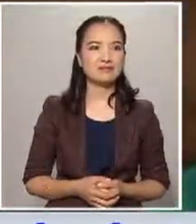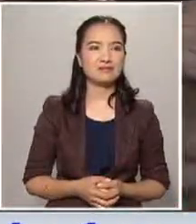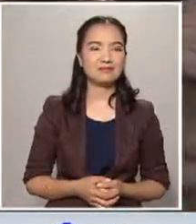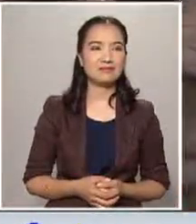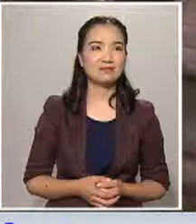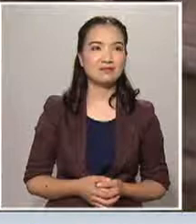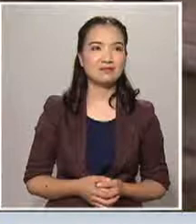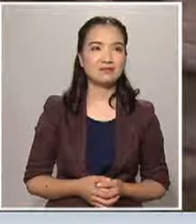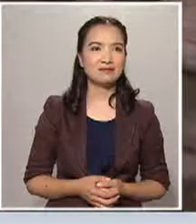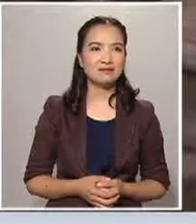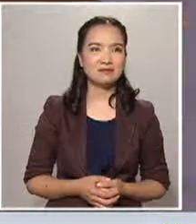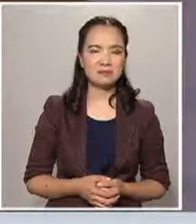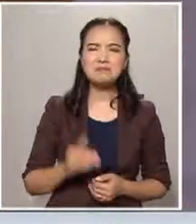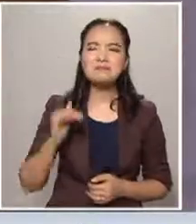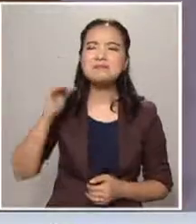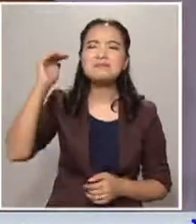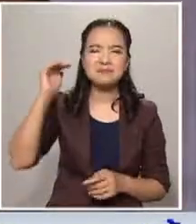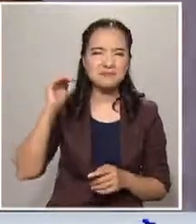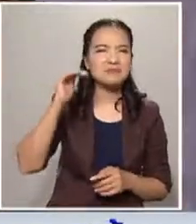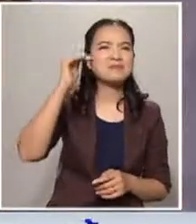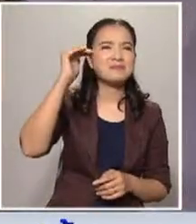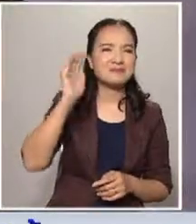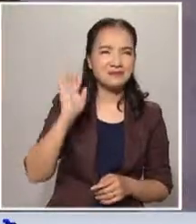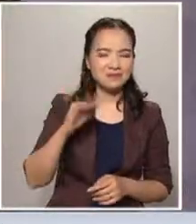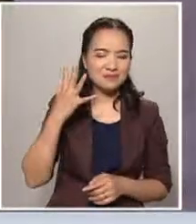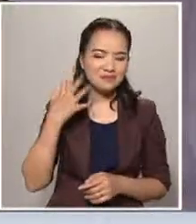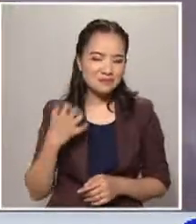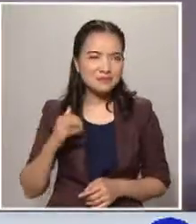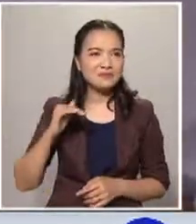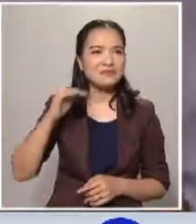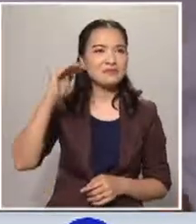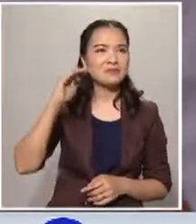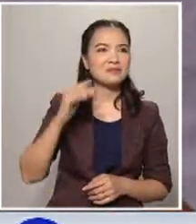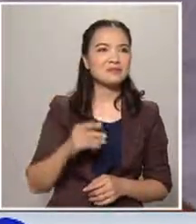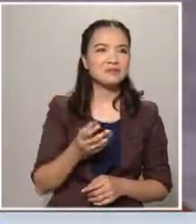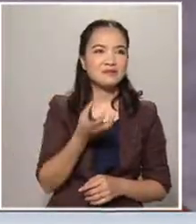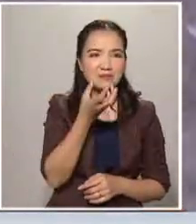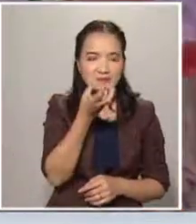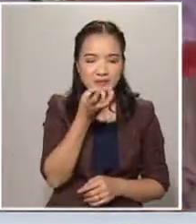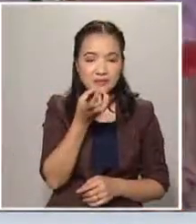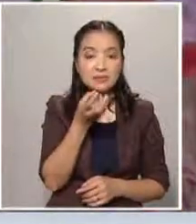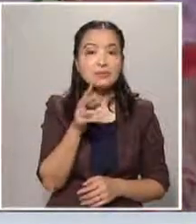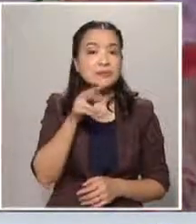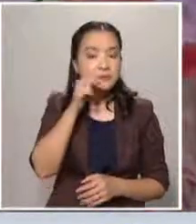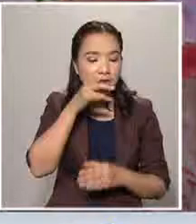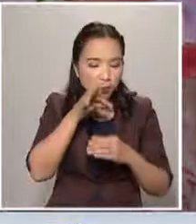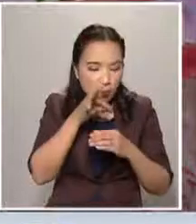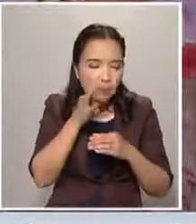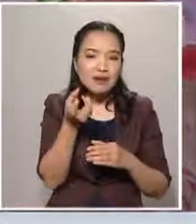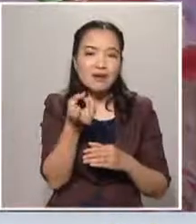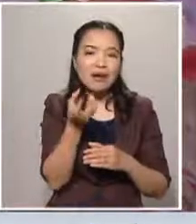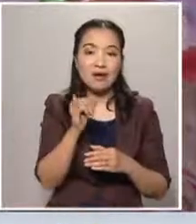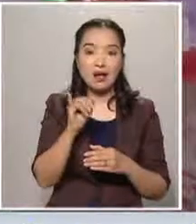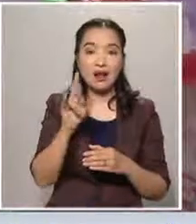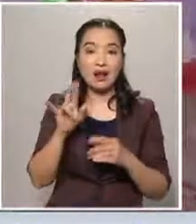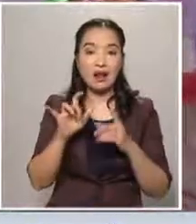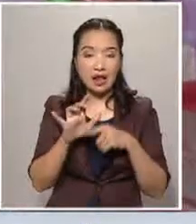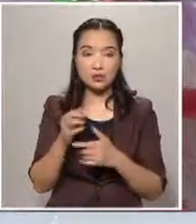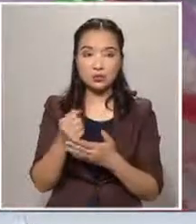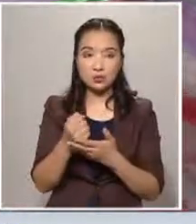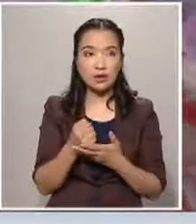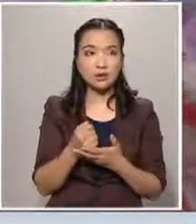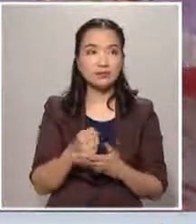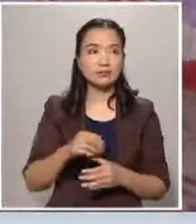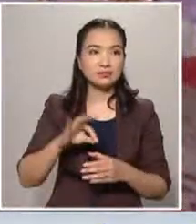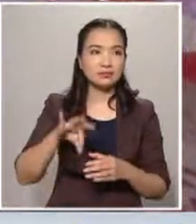พี่กำบูพี่รัชนี พี่น้ำอะไรลูกเนี่ย น้ำข้าวอะไร กินกินกินแล้วช่วยให้พรพี่หน่อยได้